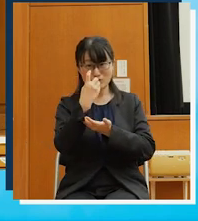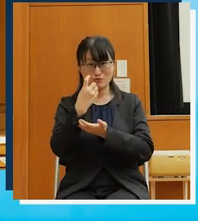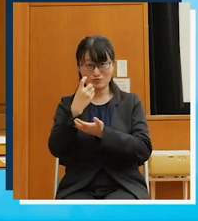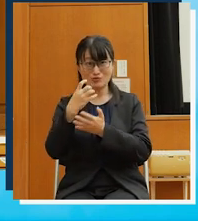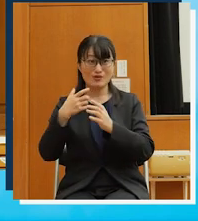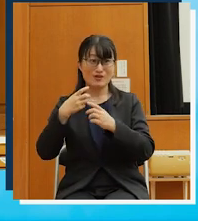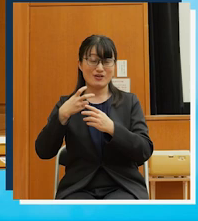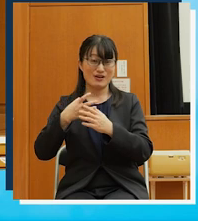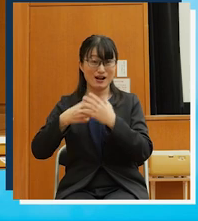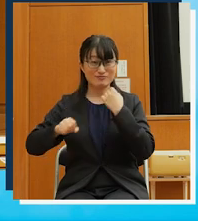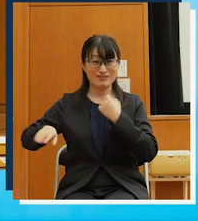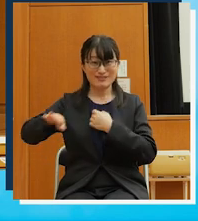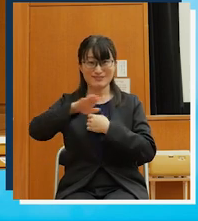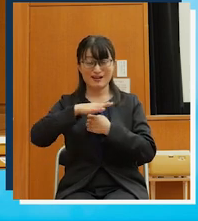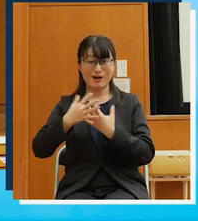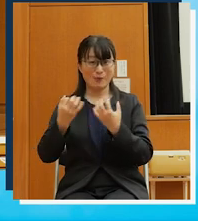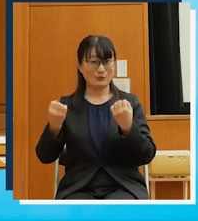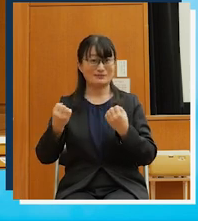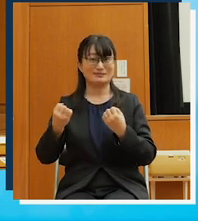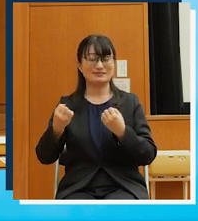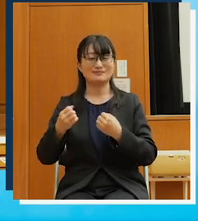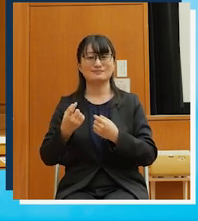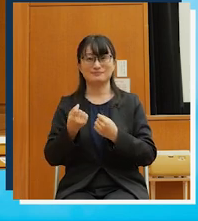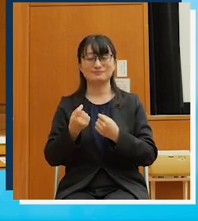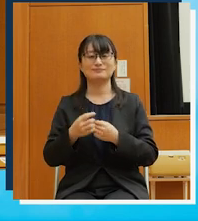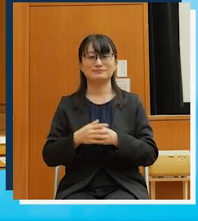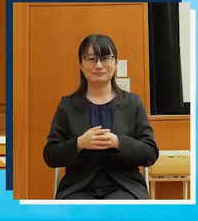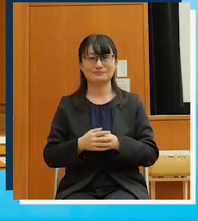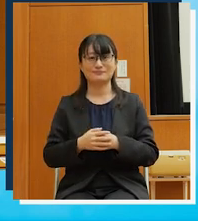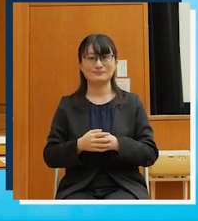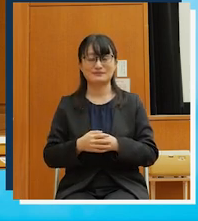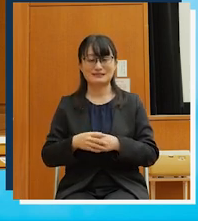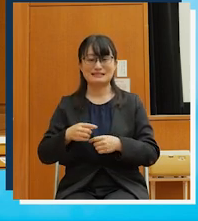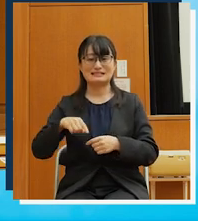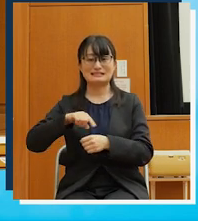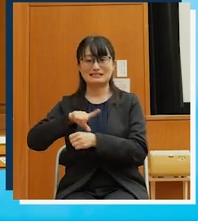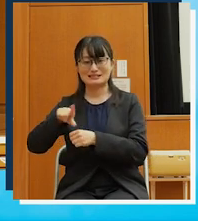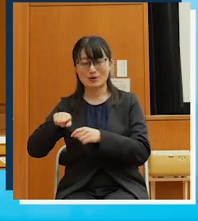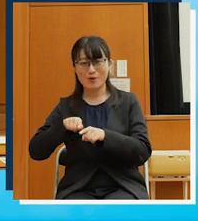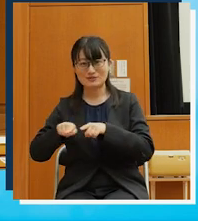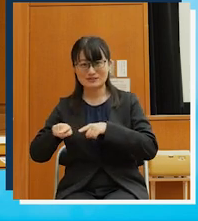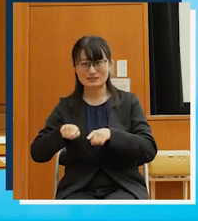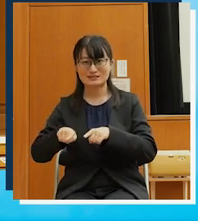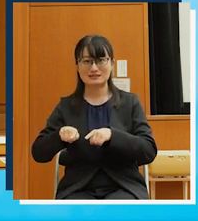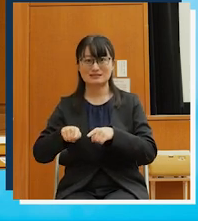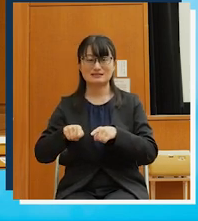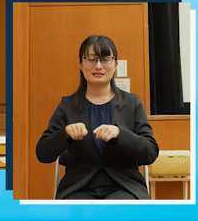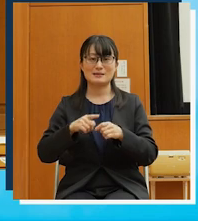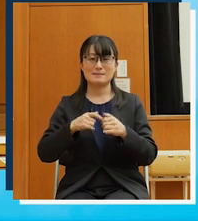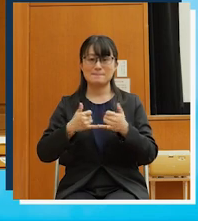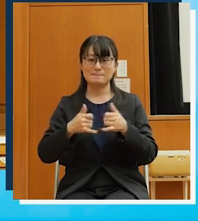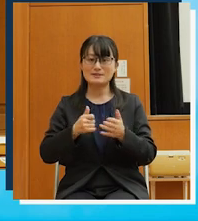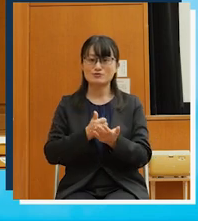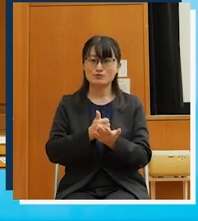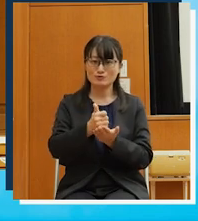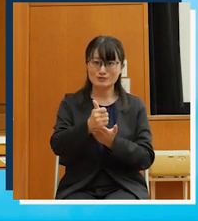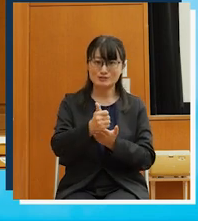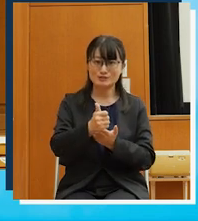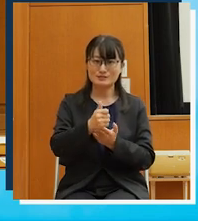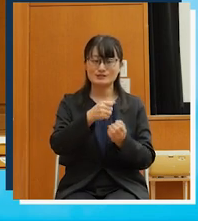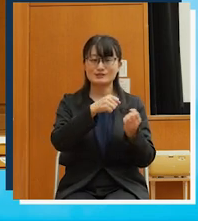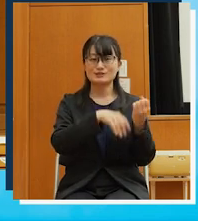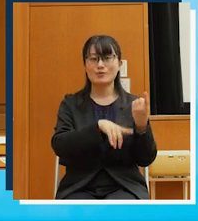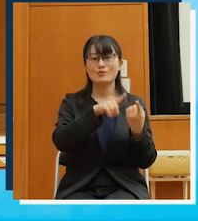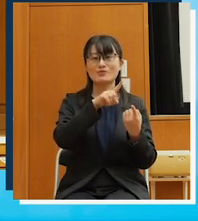多いという風に伺っているんですけれども地方自治と国民主権ま民主主義ですよねそれからあ基本的人権の